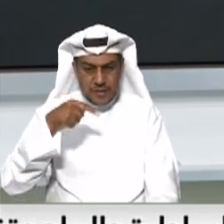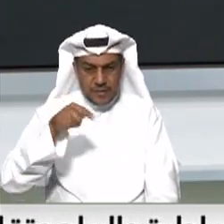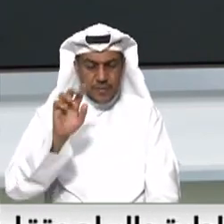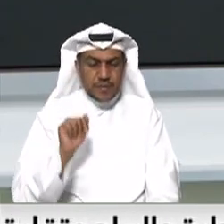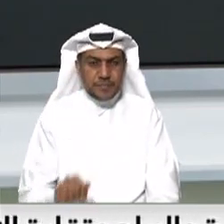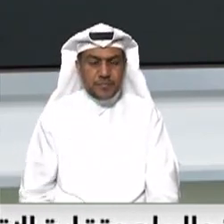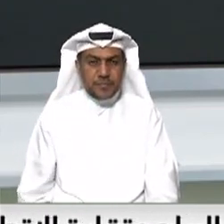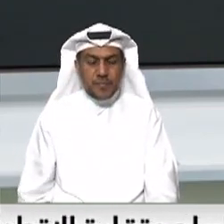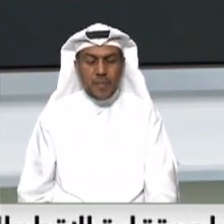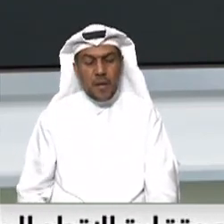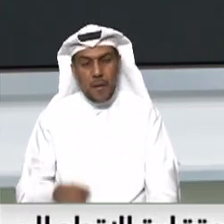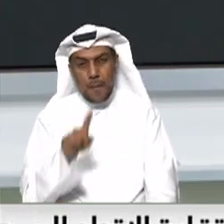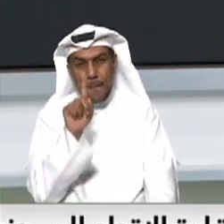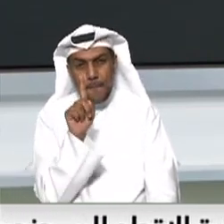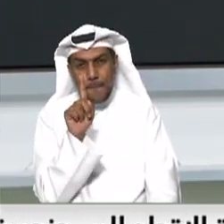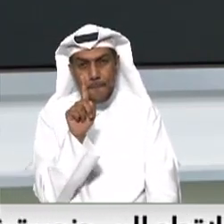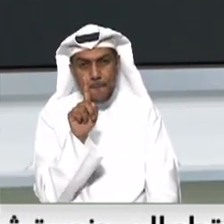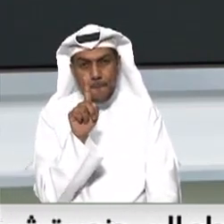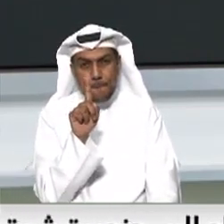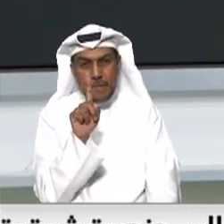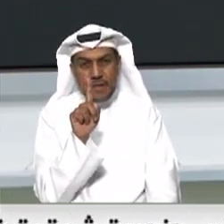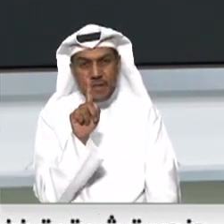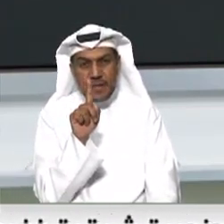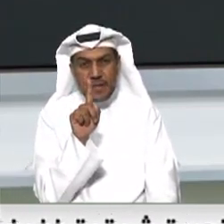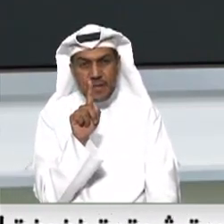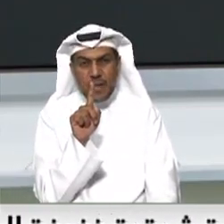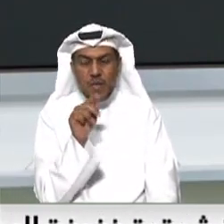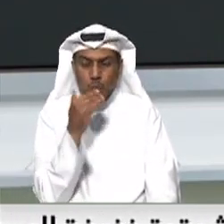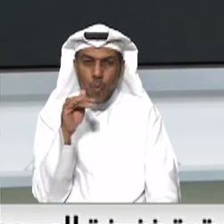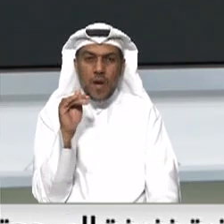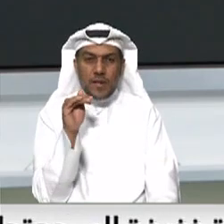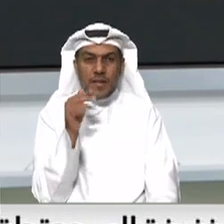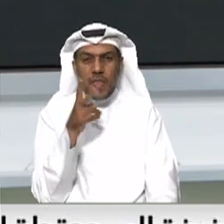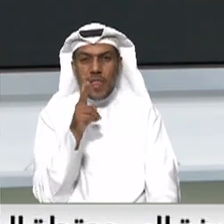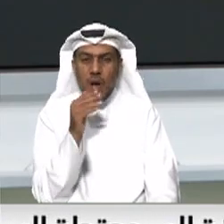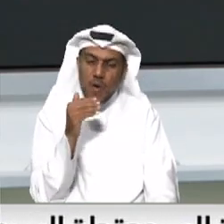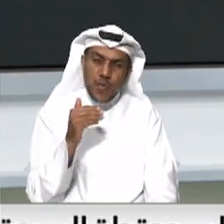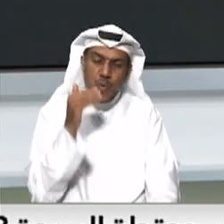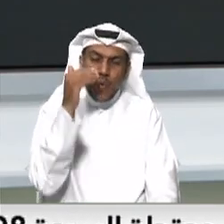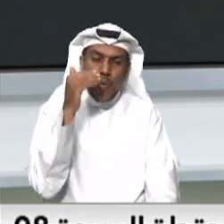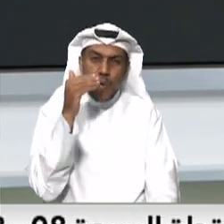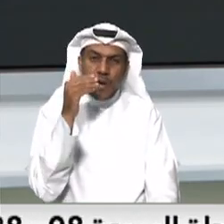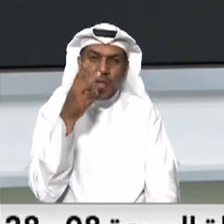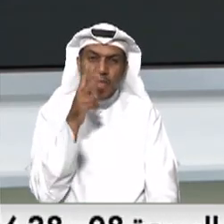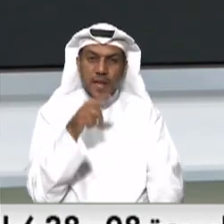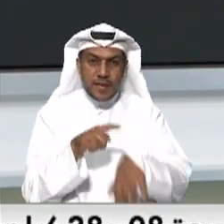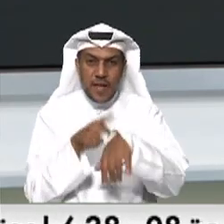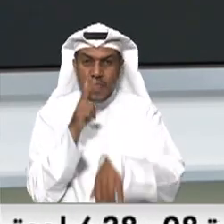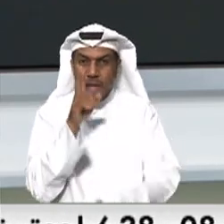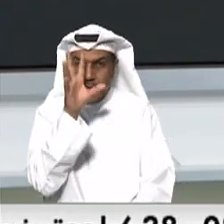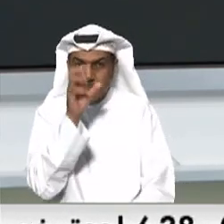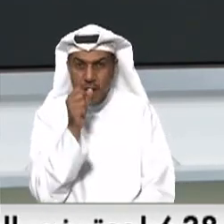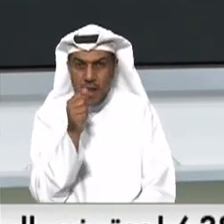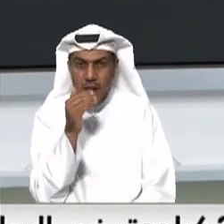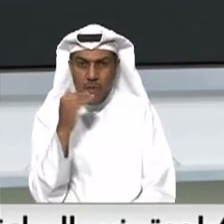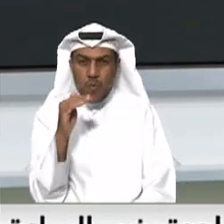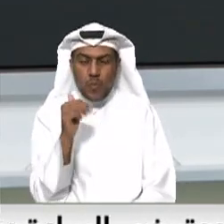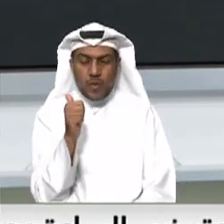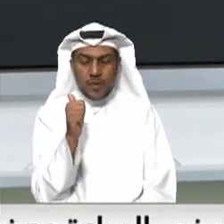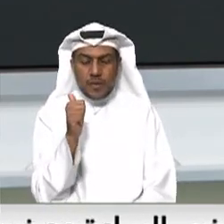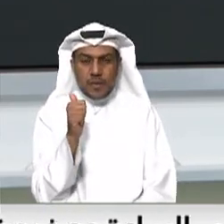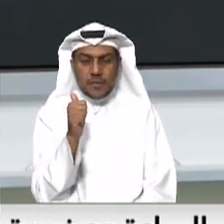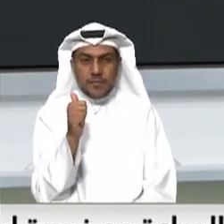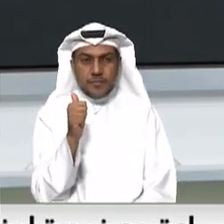البسيطه لكن درجات الحراره باذن الله ستكون معتدله على الساعه 12 وبعد الساعه 12 تتراوح ما بين تقريبا 23 الى 25